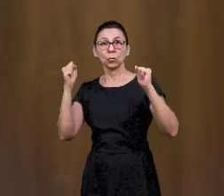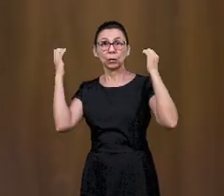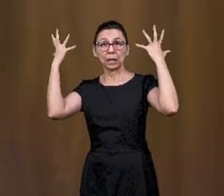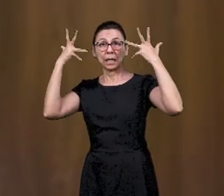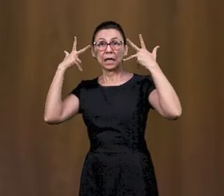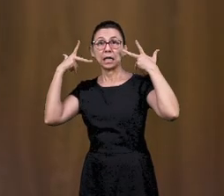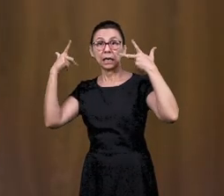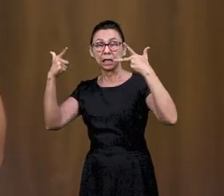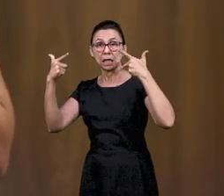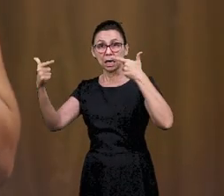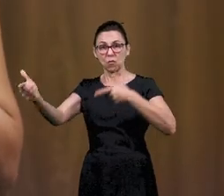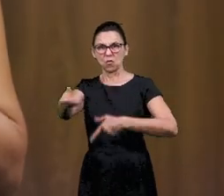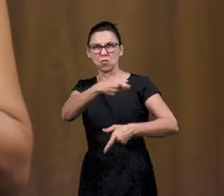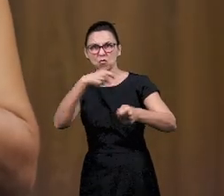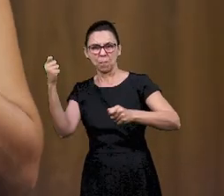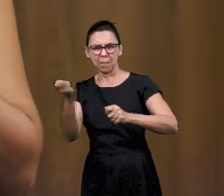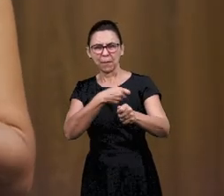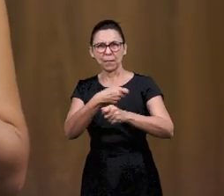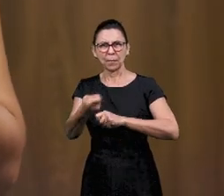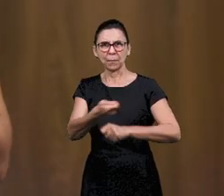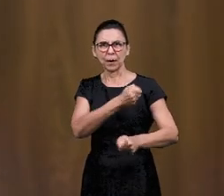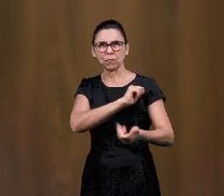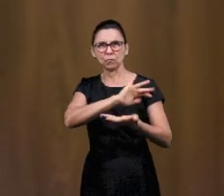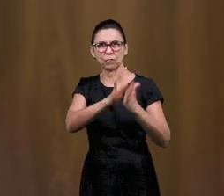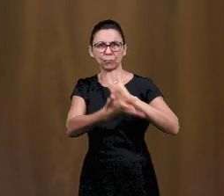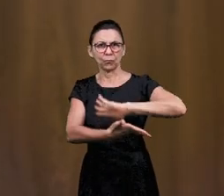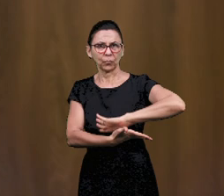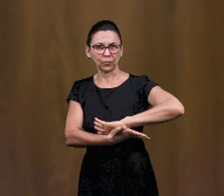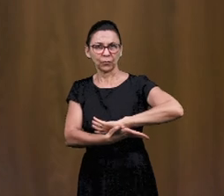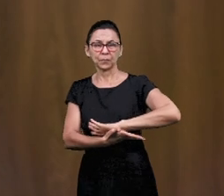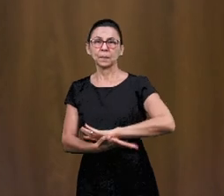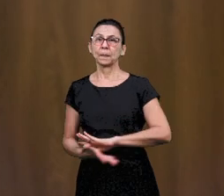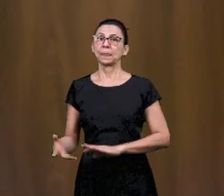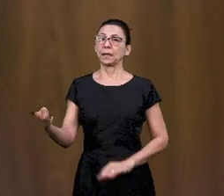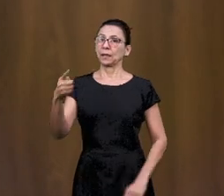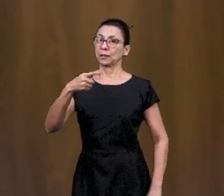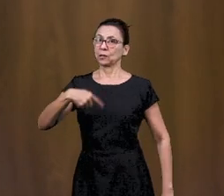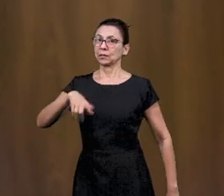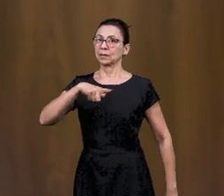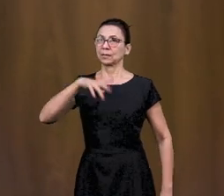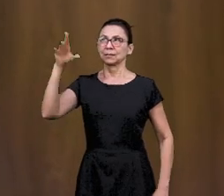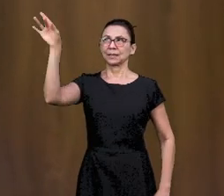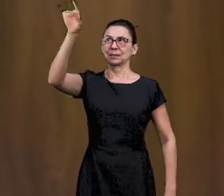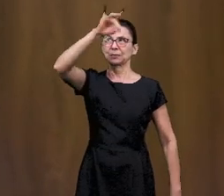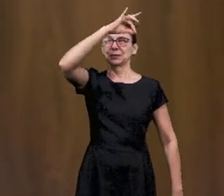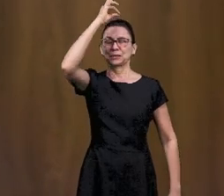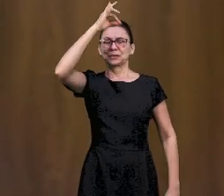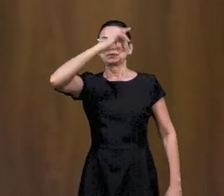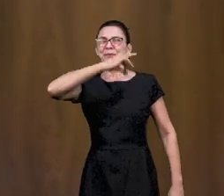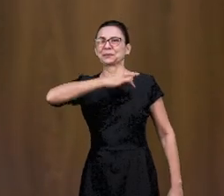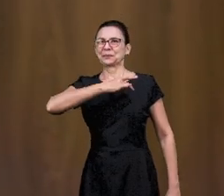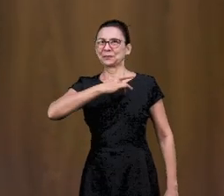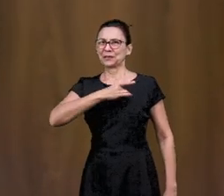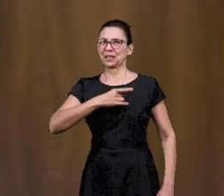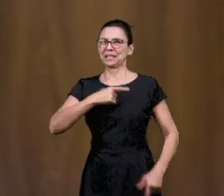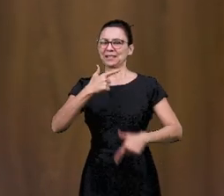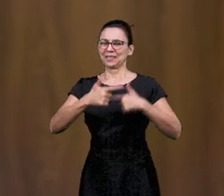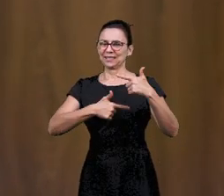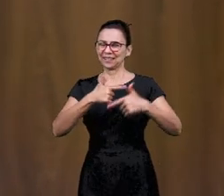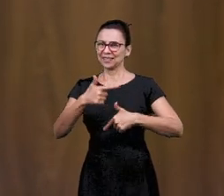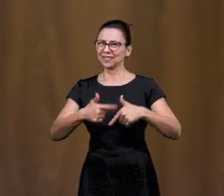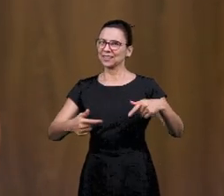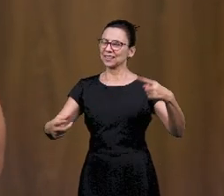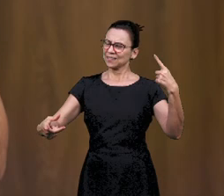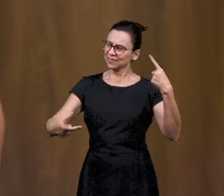aussi, quand nous avons le Saint-Esprit de Dieu dans notre vie, nous vaincrons ces batailles qui viennent